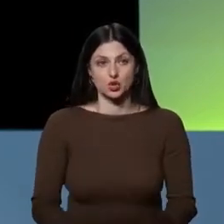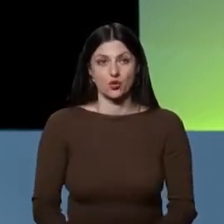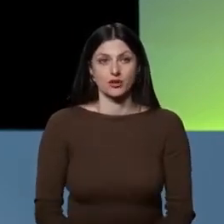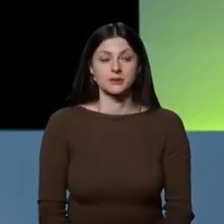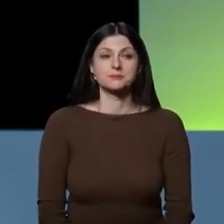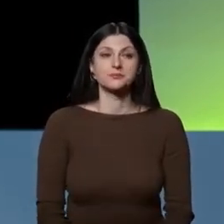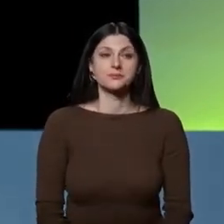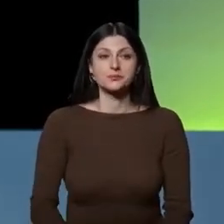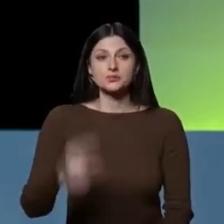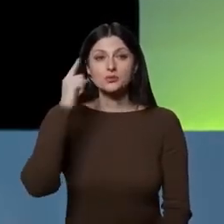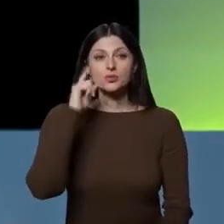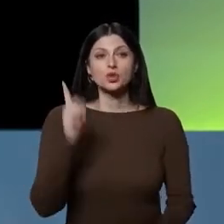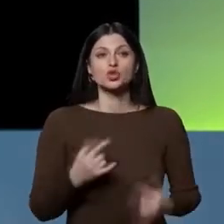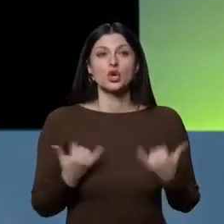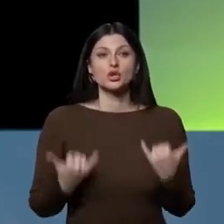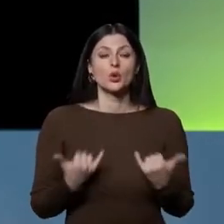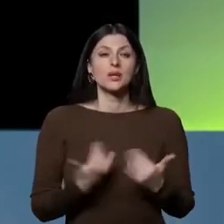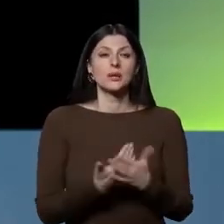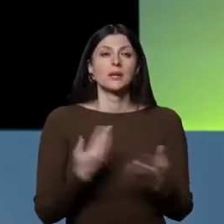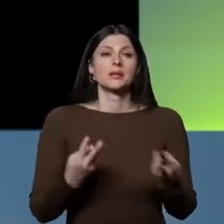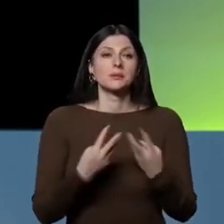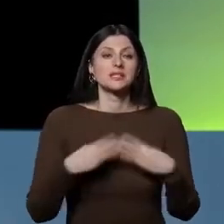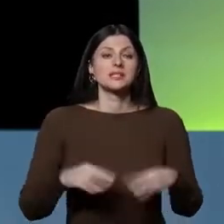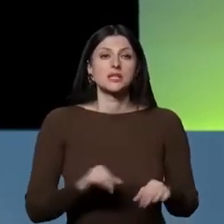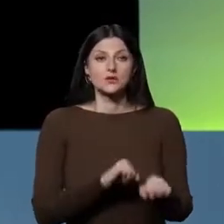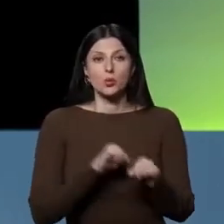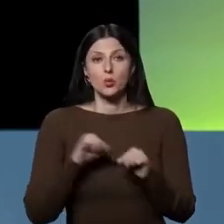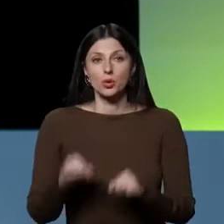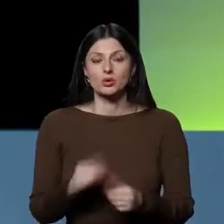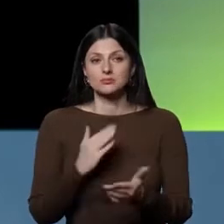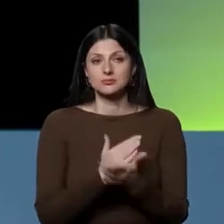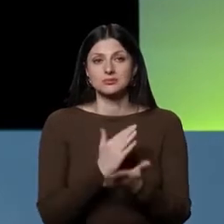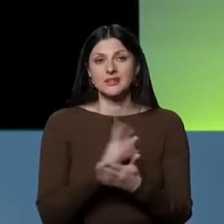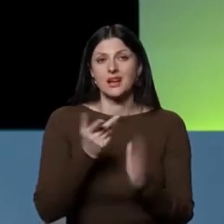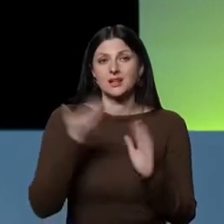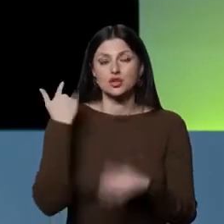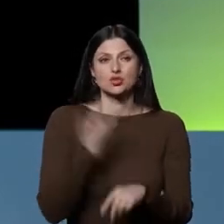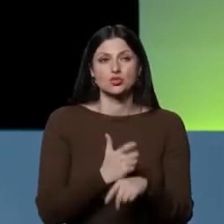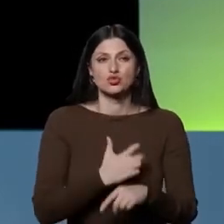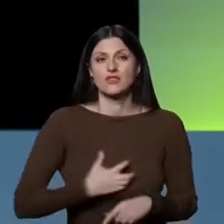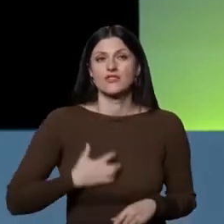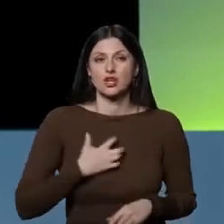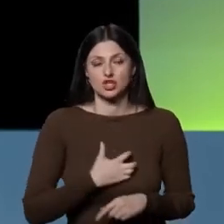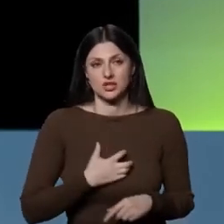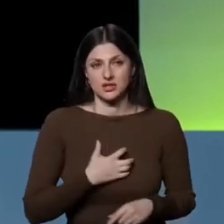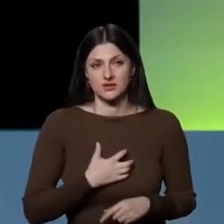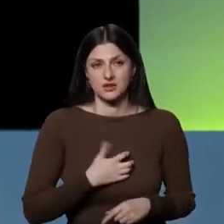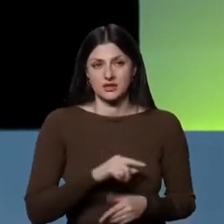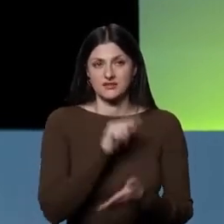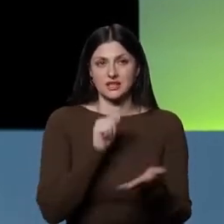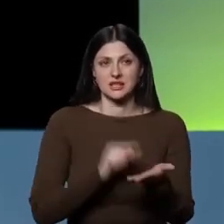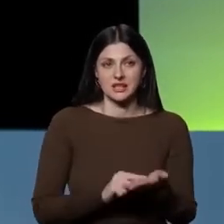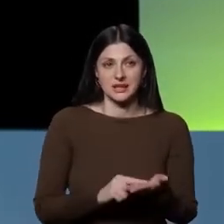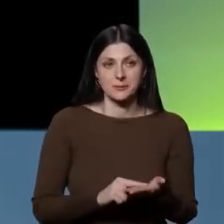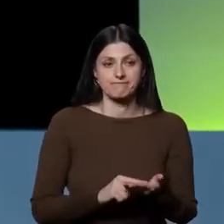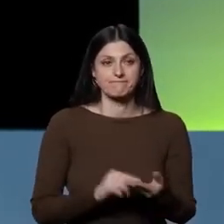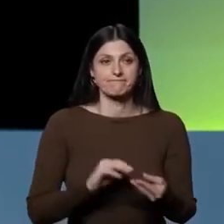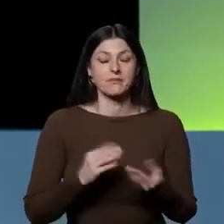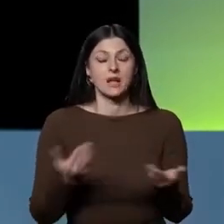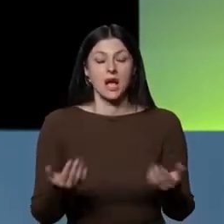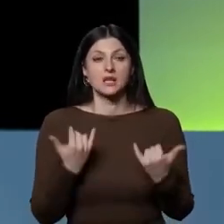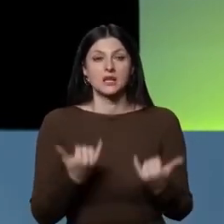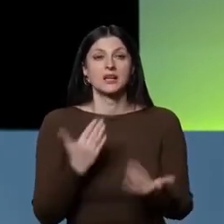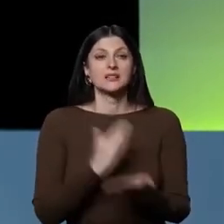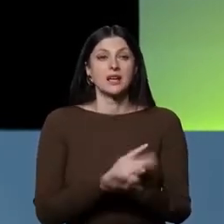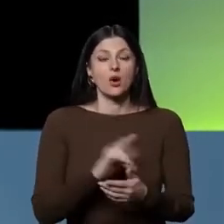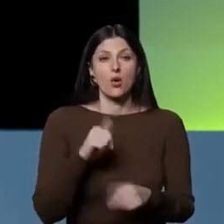Я думаю, що сьогодні перед Міністерством оборони стоять, як і раніше стояли, дуже важливі виклики, але одна головна є на сьогоднішній день мета